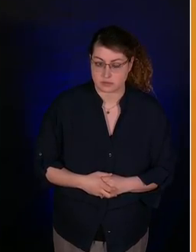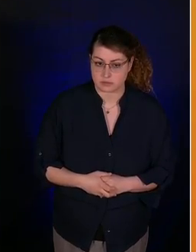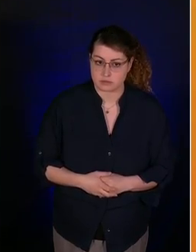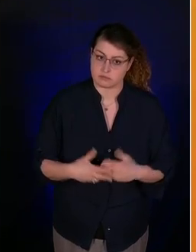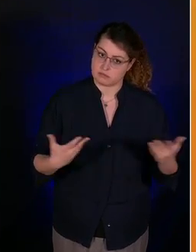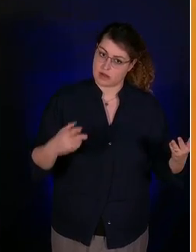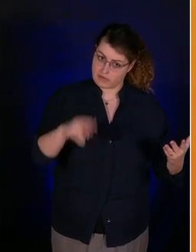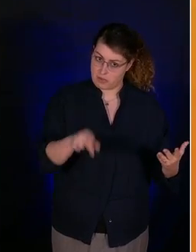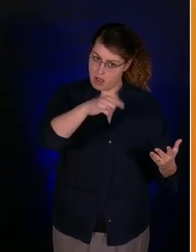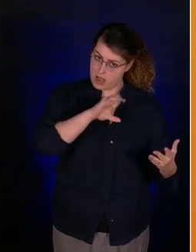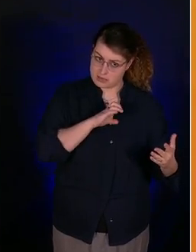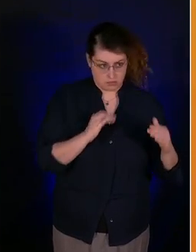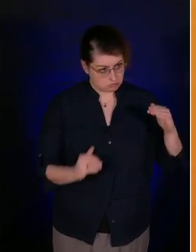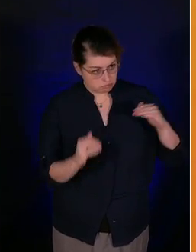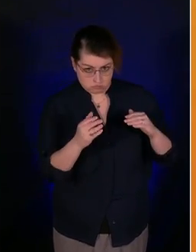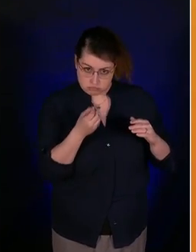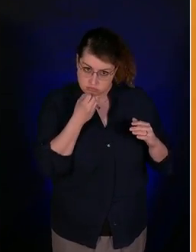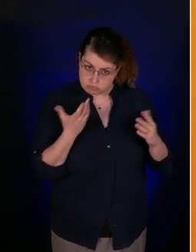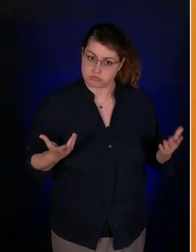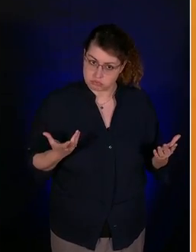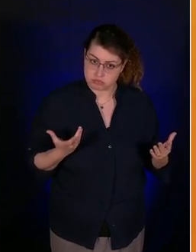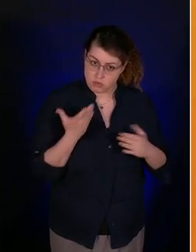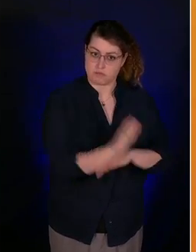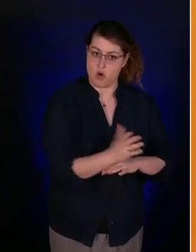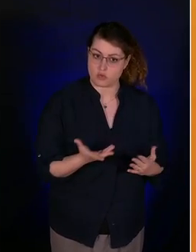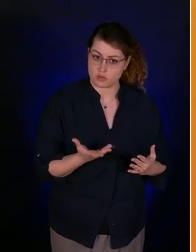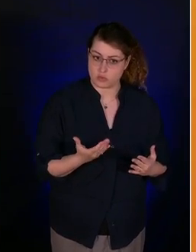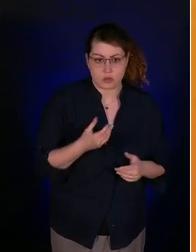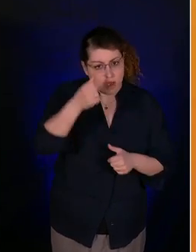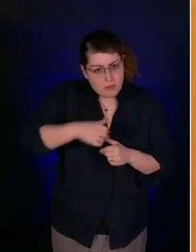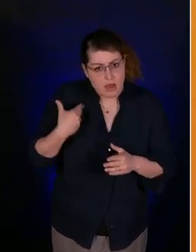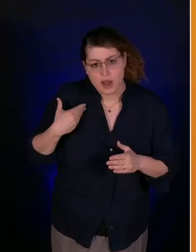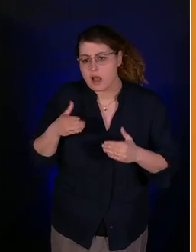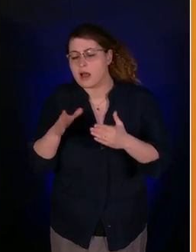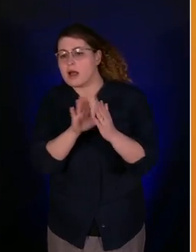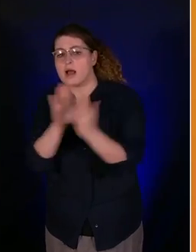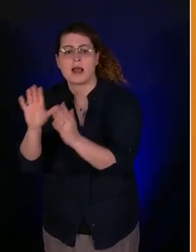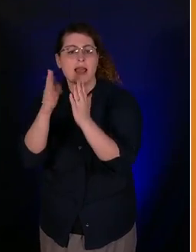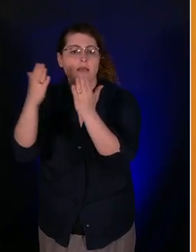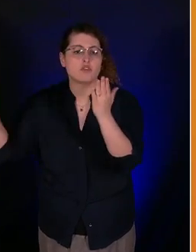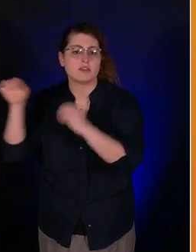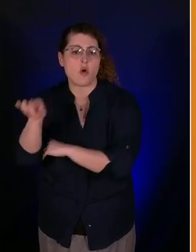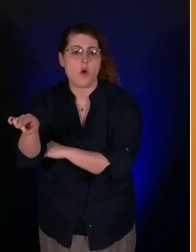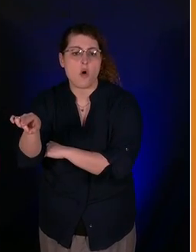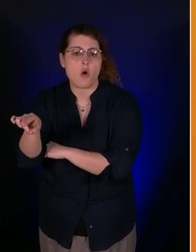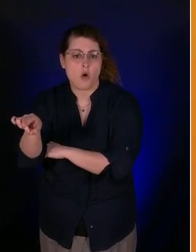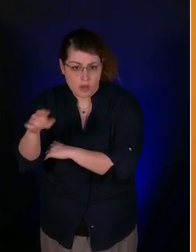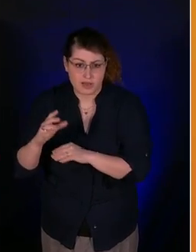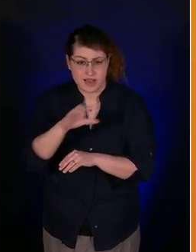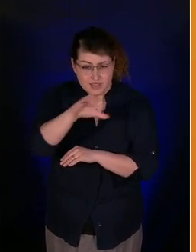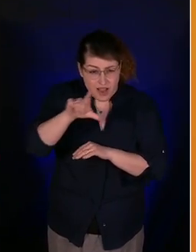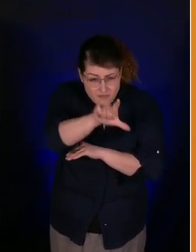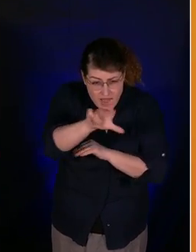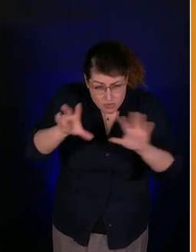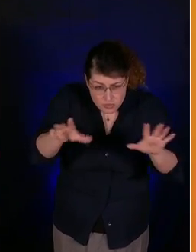Soyons à la hauteur de ça. Vous avez vu l'expo de la Chiasse dans le couloir. Soyons à la hauteur de nos 128 ans